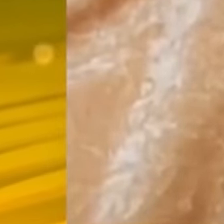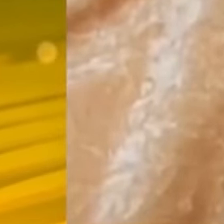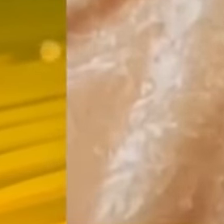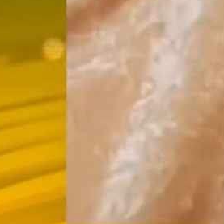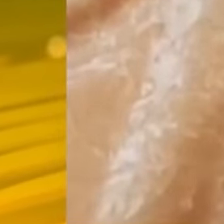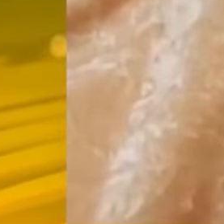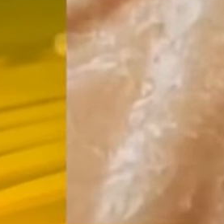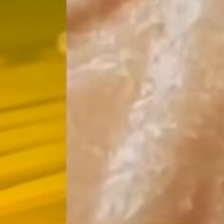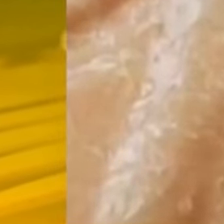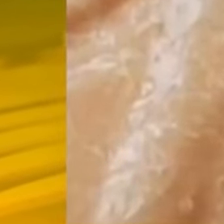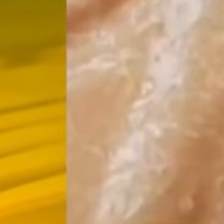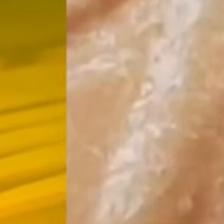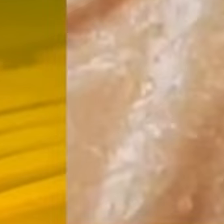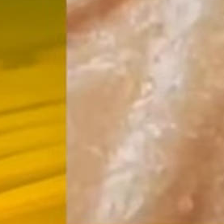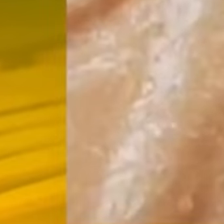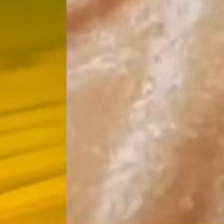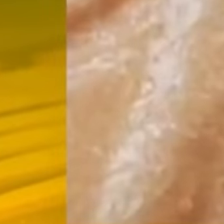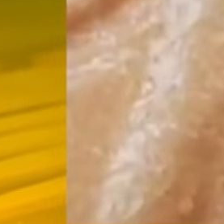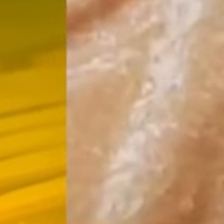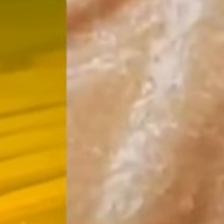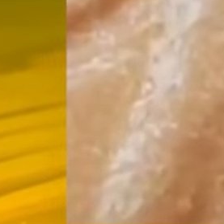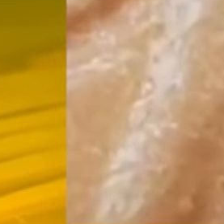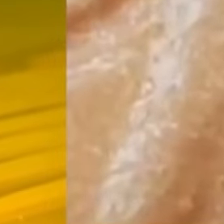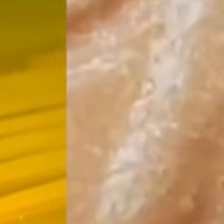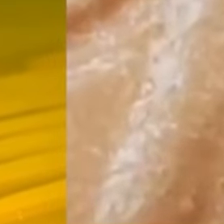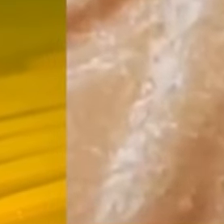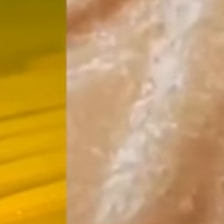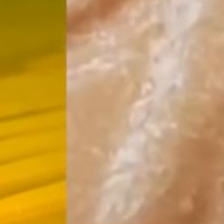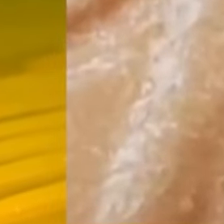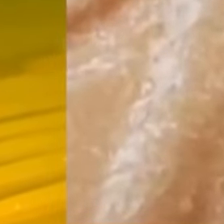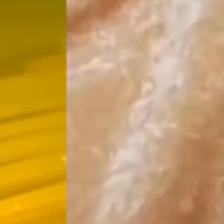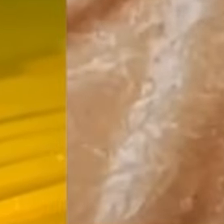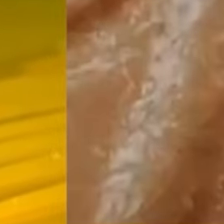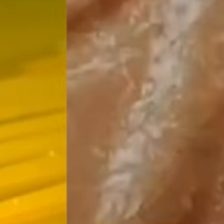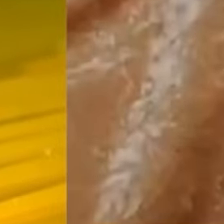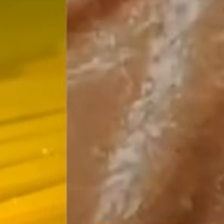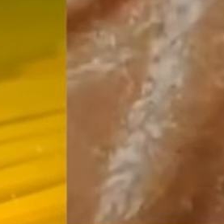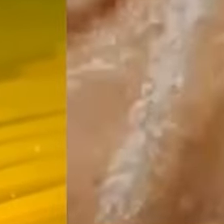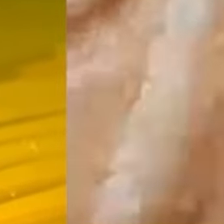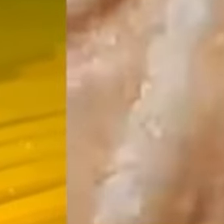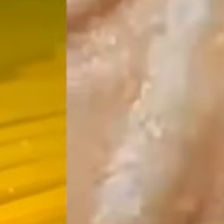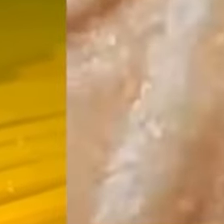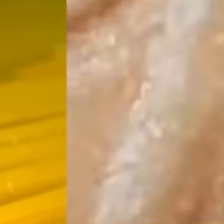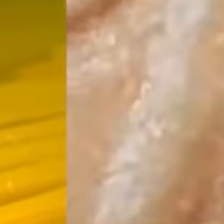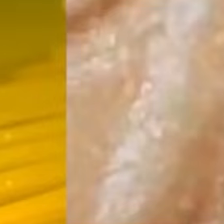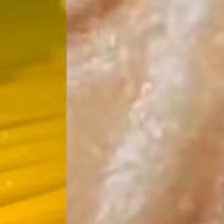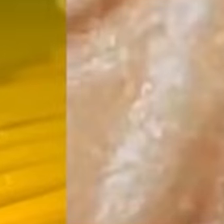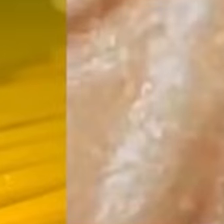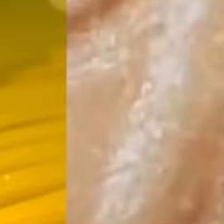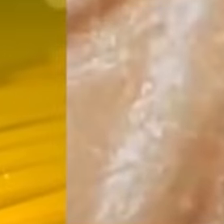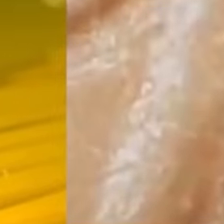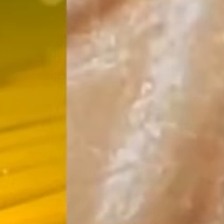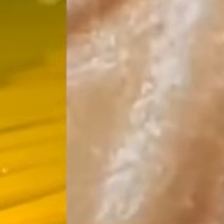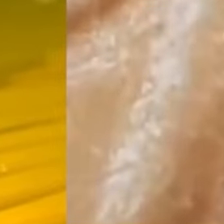نرى في شهر رمضان أن الهمم عالية في بداية الشهر، لكن في العشر الأواخر